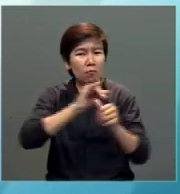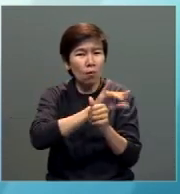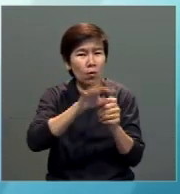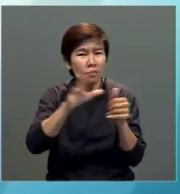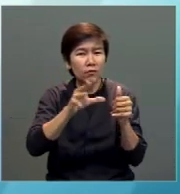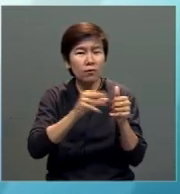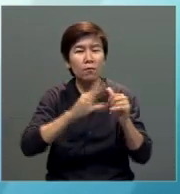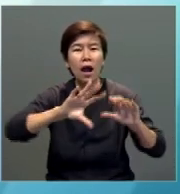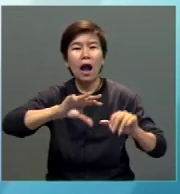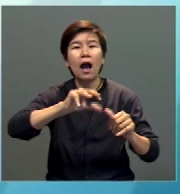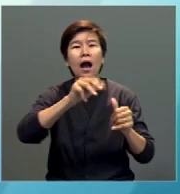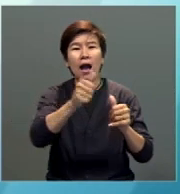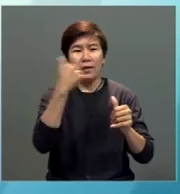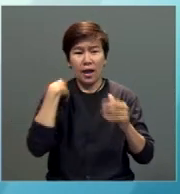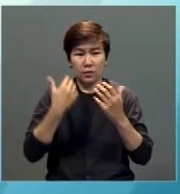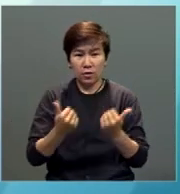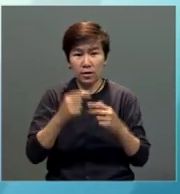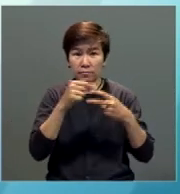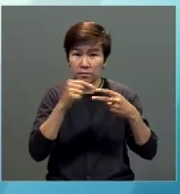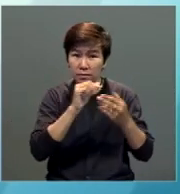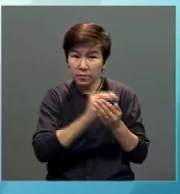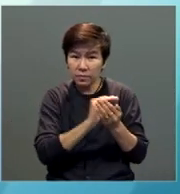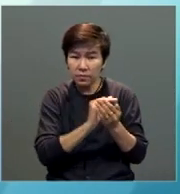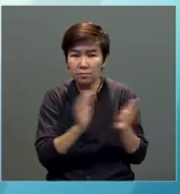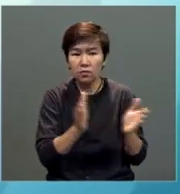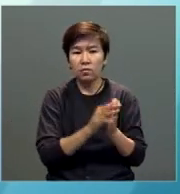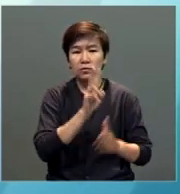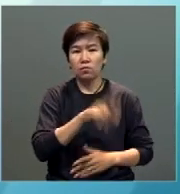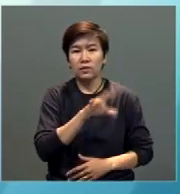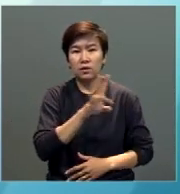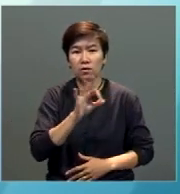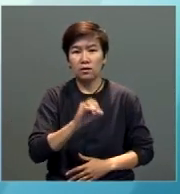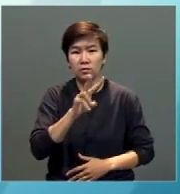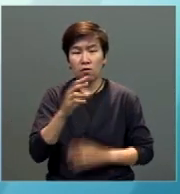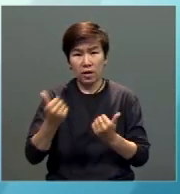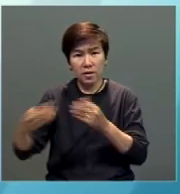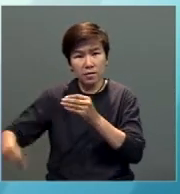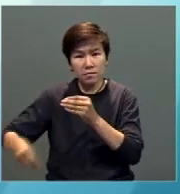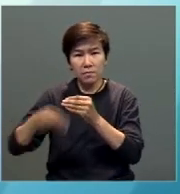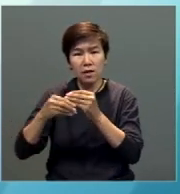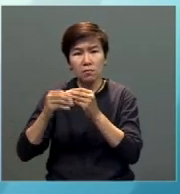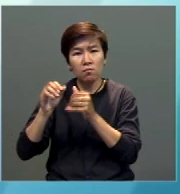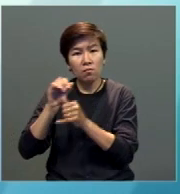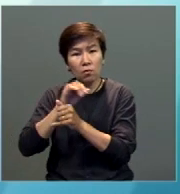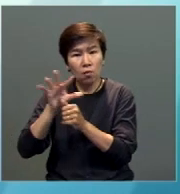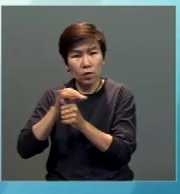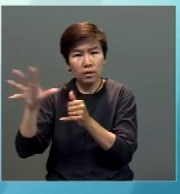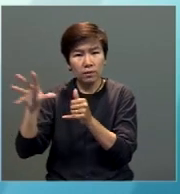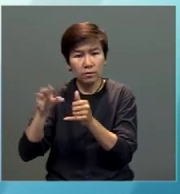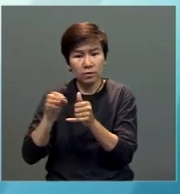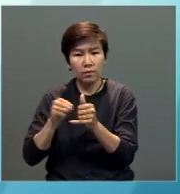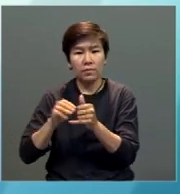ครับแต่ชื่อว่าก็จะหายป่วยเพิ่มขึ้นเรื่อยๆนะครับมีการสะสมเป็นผู้ป่วยยืนยาสะสมตอนนี้2792นะครับใหม่ขึ้นมาในวันนี้คือ 27รายครับซึ่งก็ยังเป็นตัวเลข